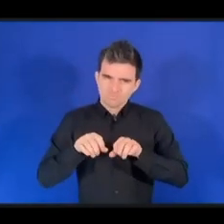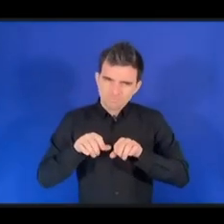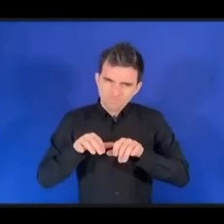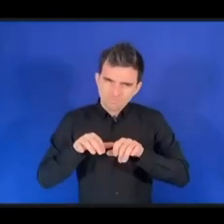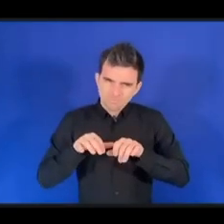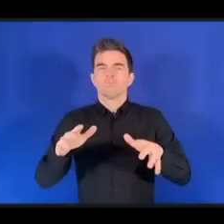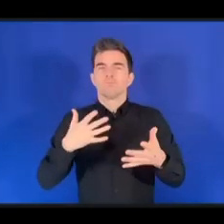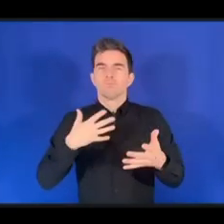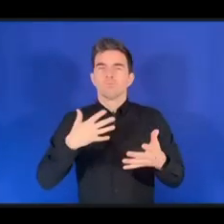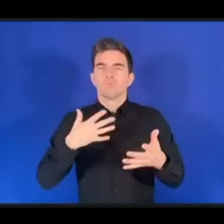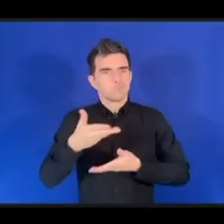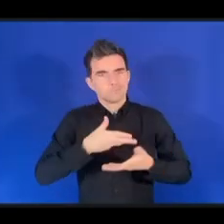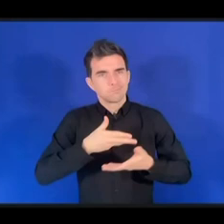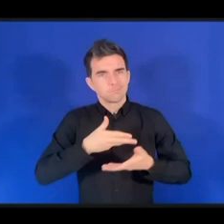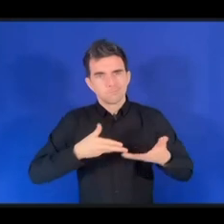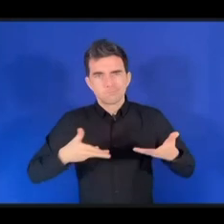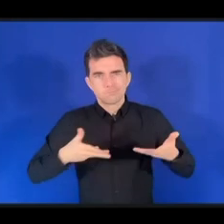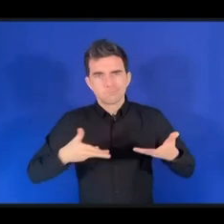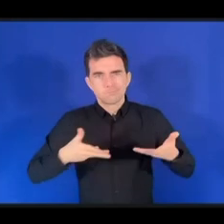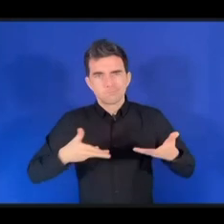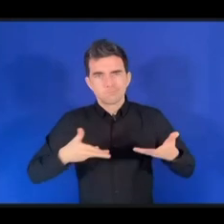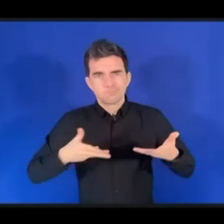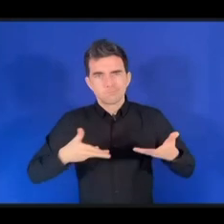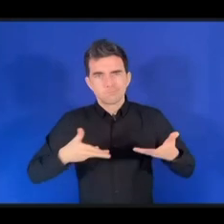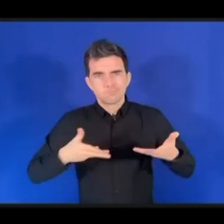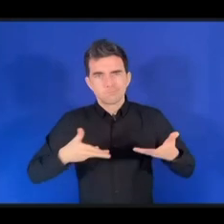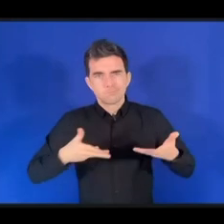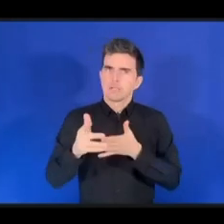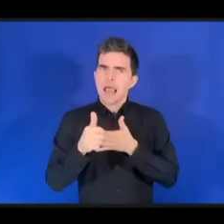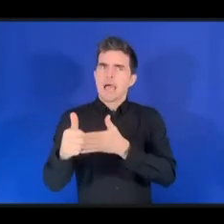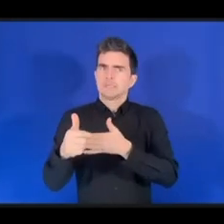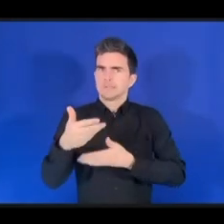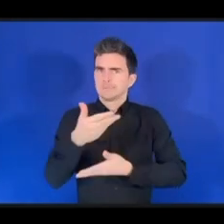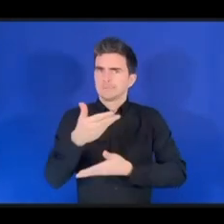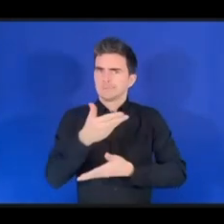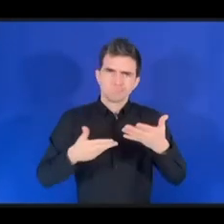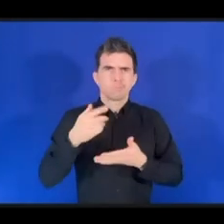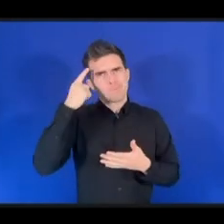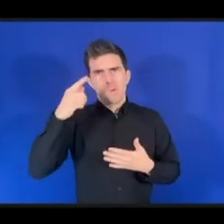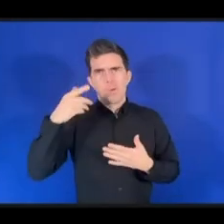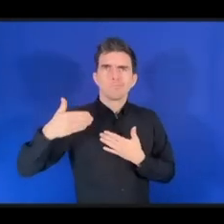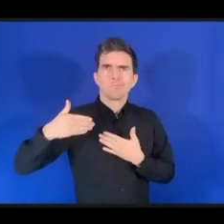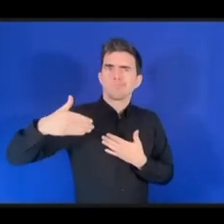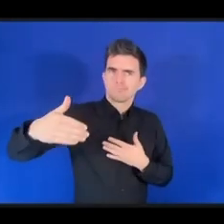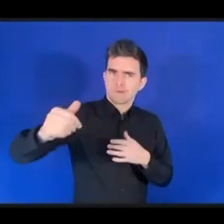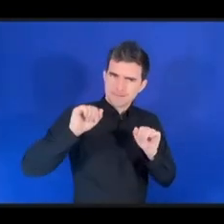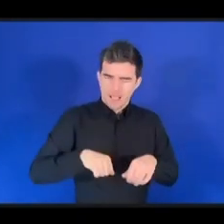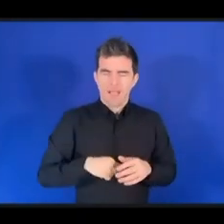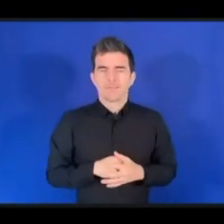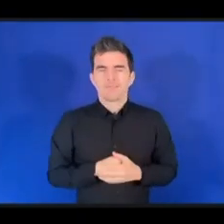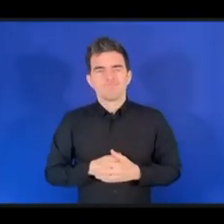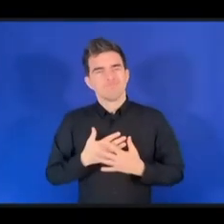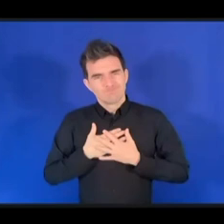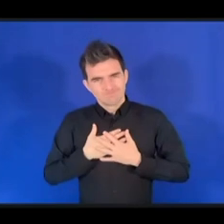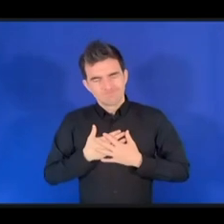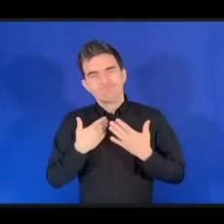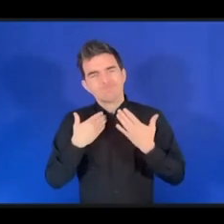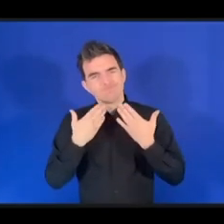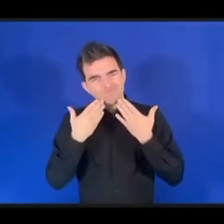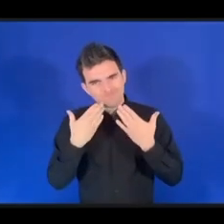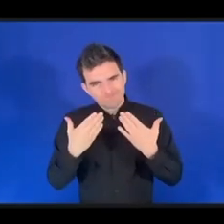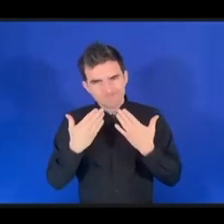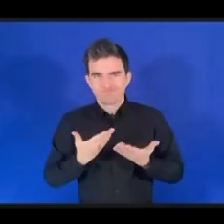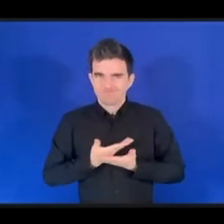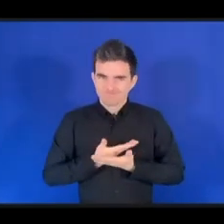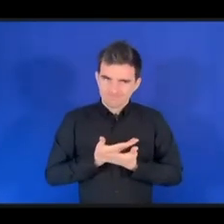الدور في العام المقبل اخيرا وليس اخرا امن انكم ستتمكنون